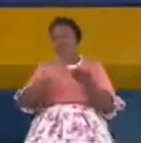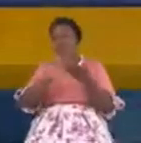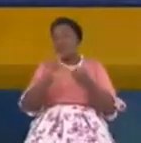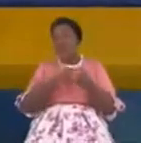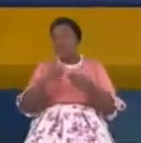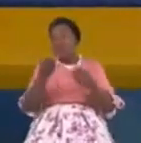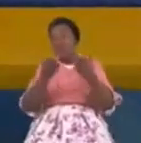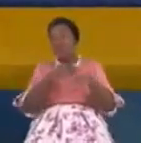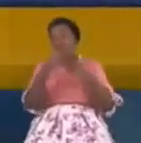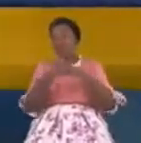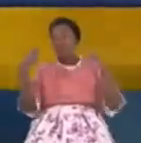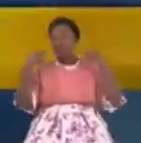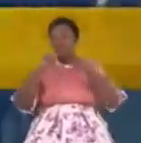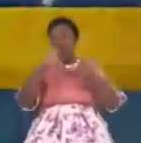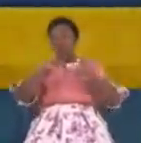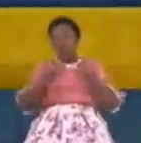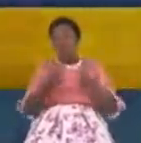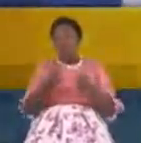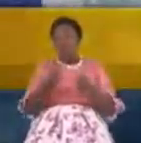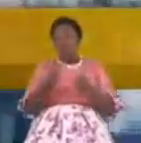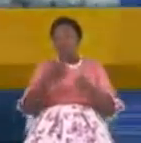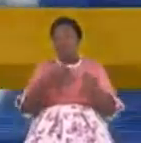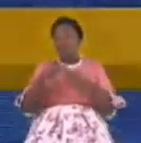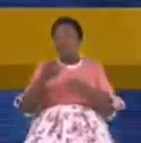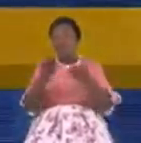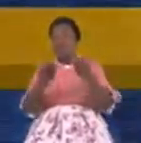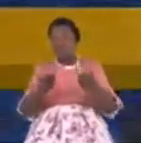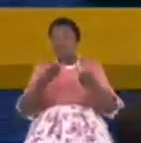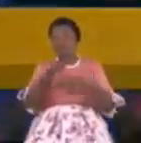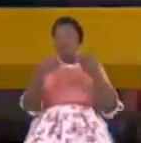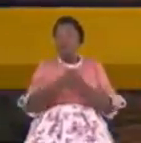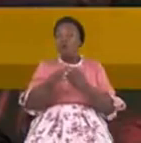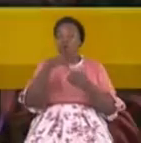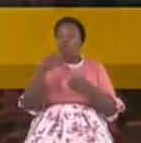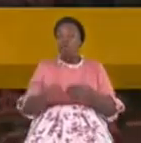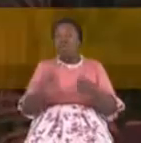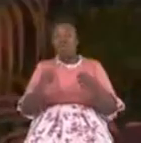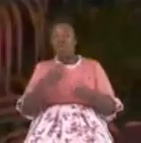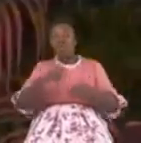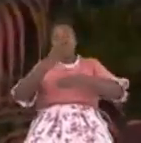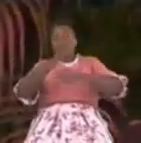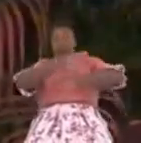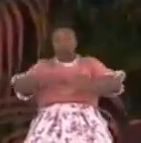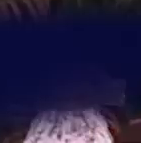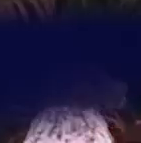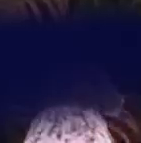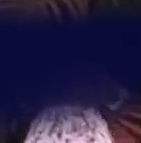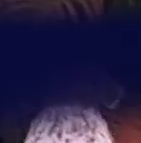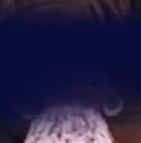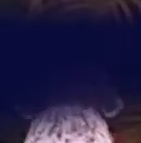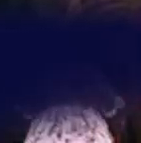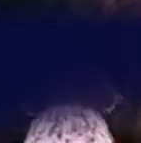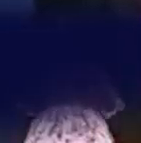chọrọ ka yoke niile bụrụ nke a ga-eti ji? Ị chọrọ ka ihe niile banyere gị bụrụ nke a ga-atọpụ